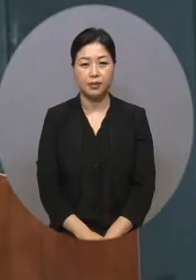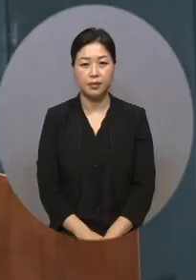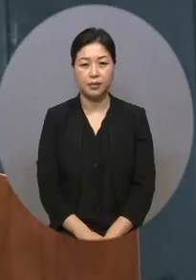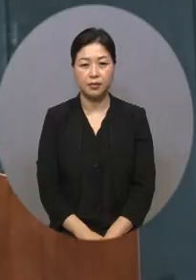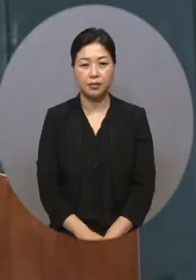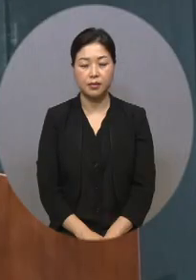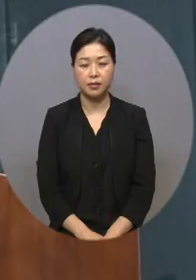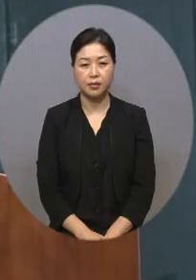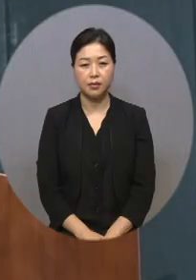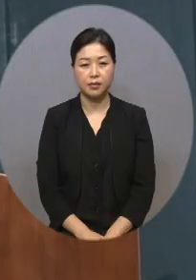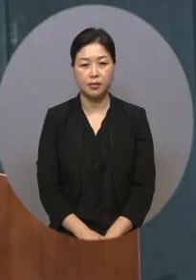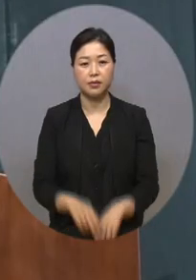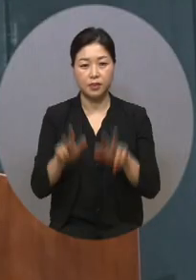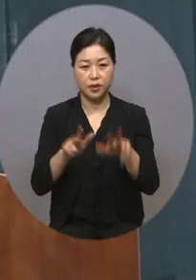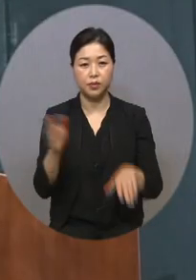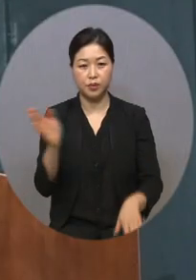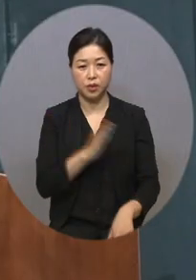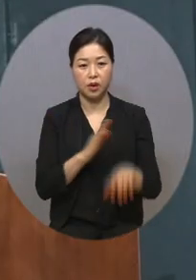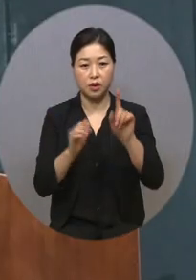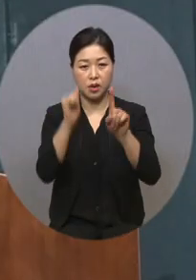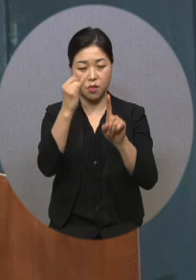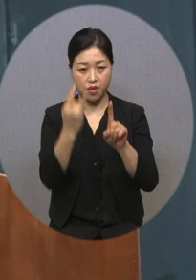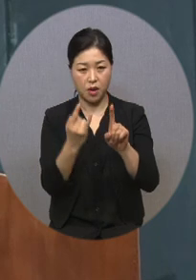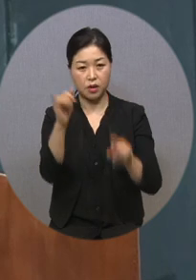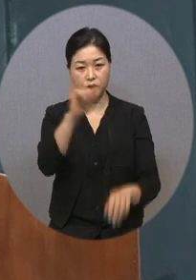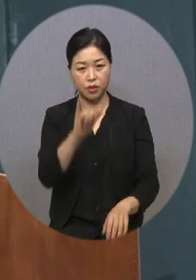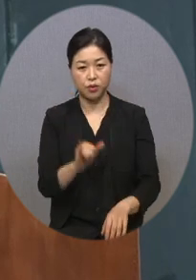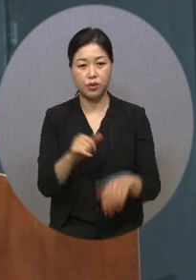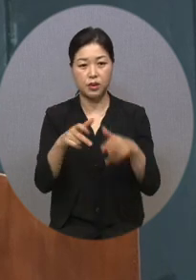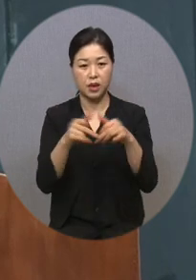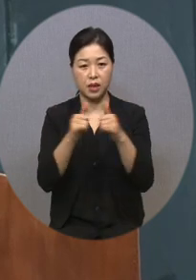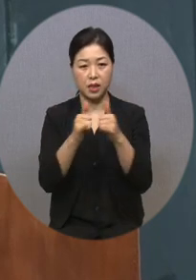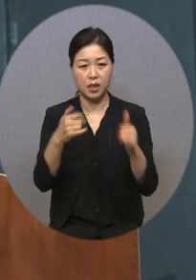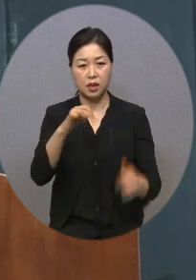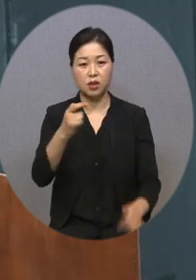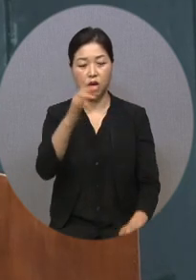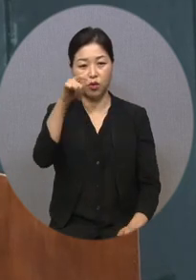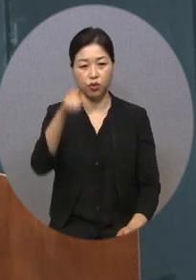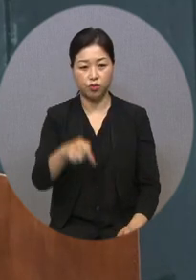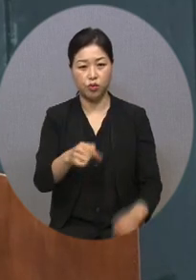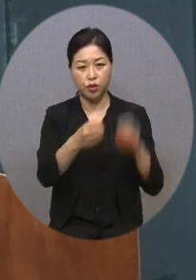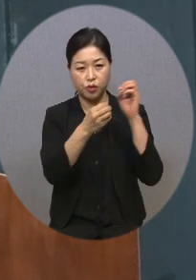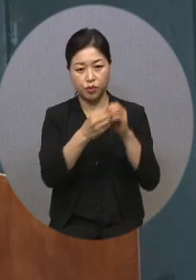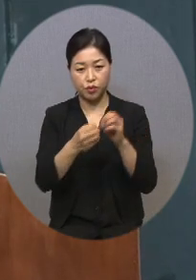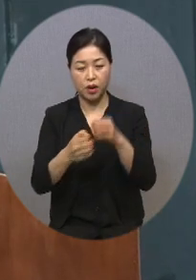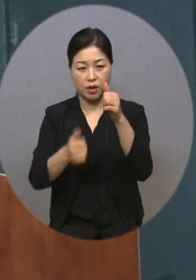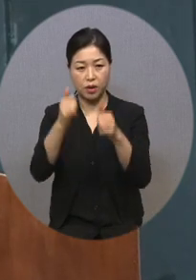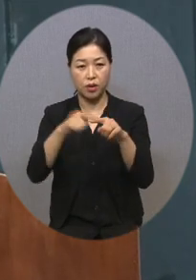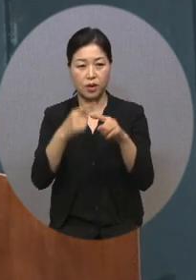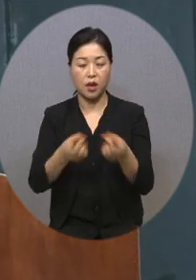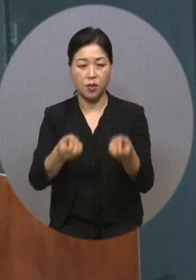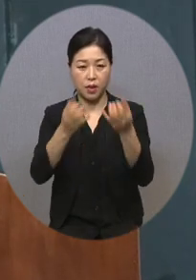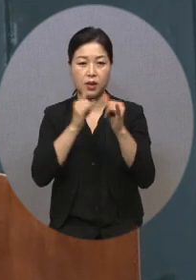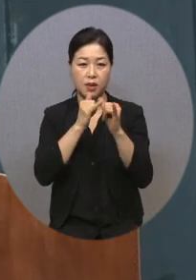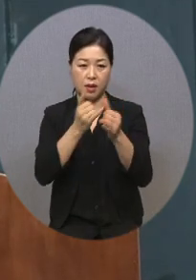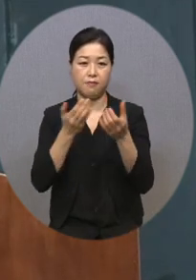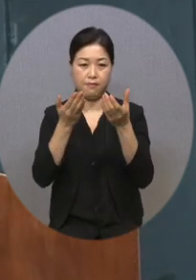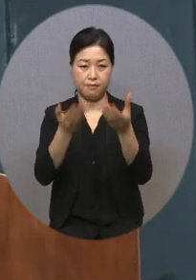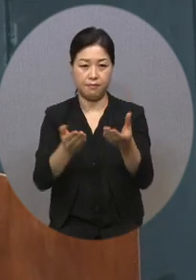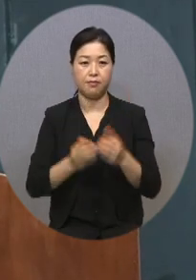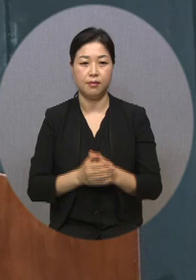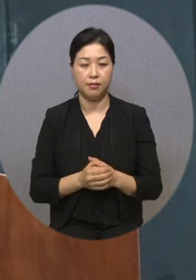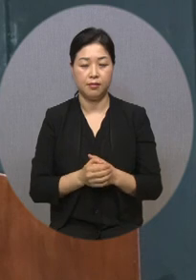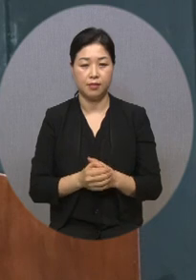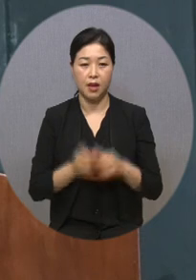자, 그럼 이제부터 제1회 전국장애인 선우 국악경연대회 시상식을 하겠습니다.